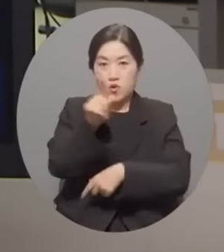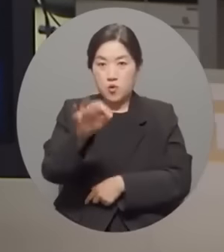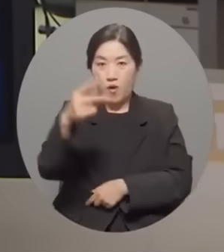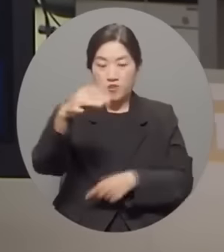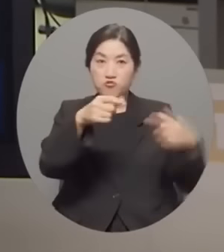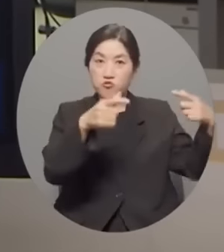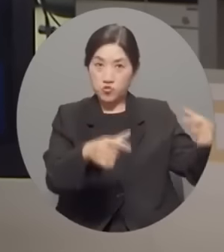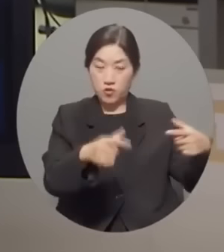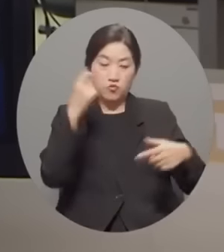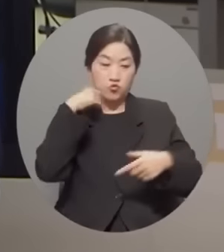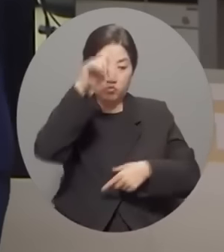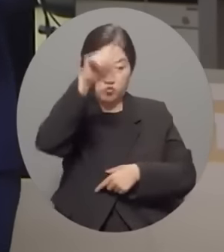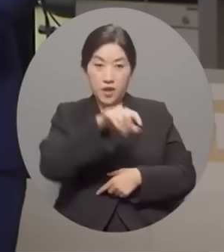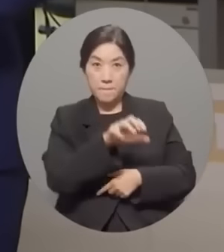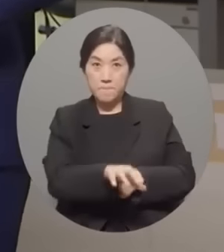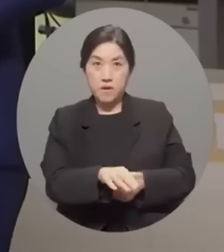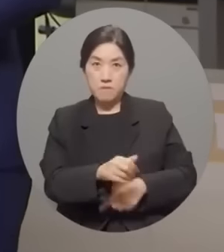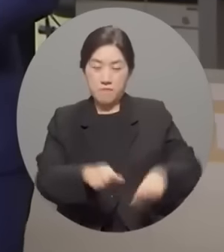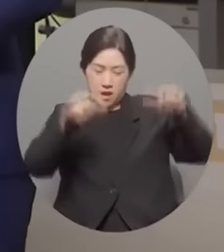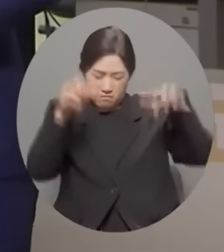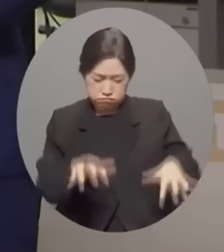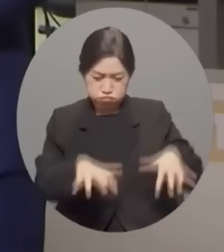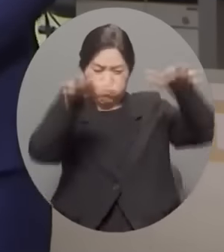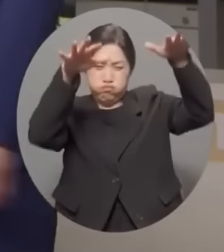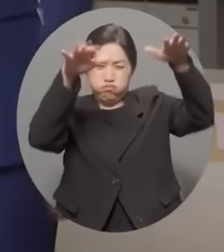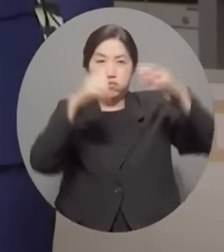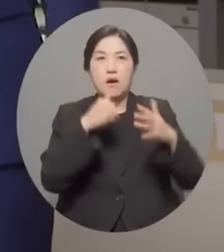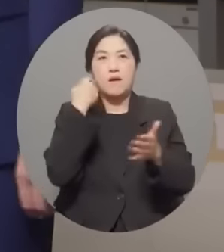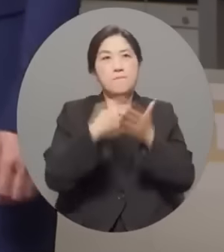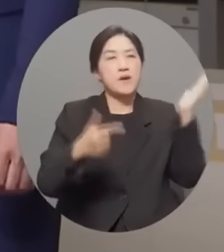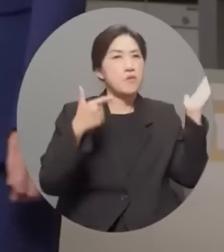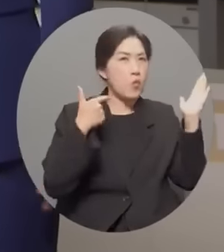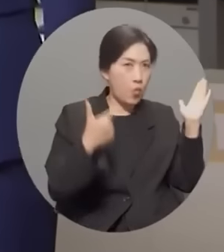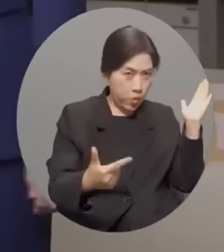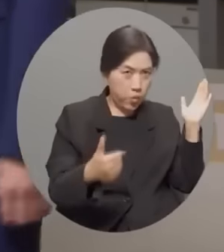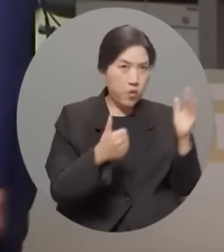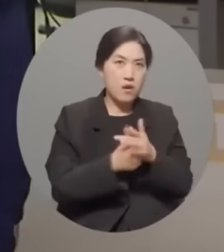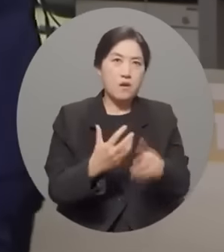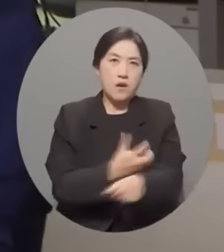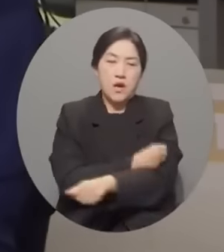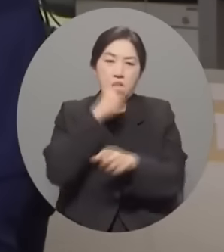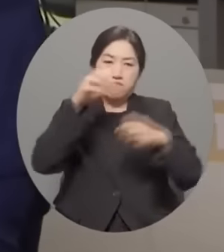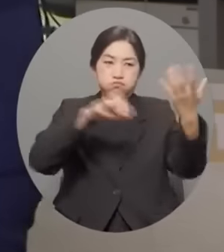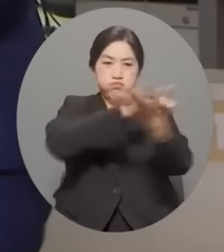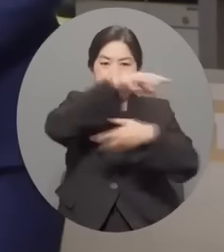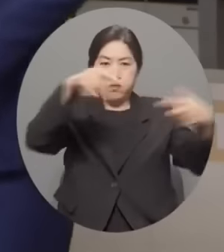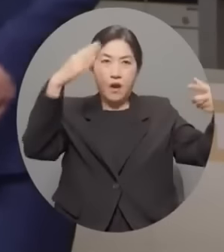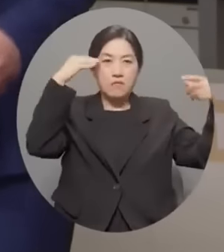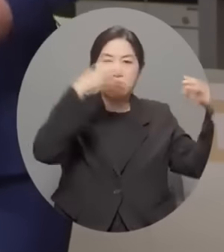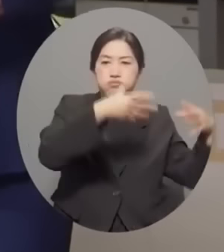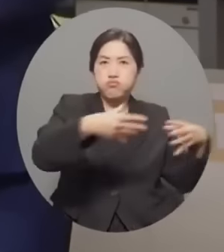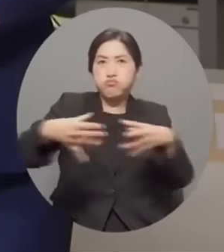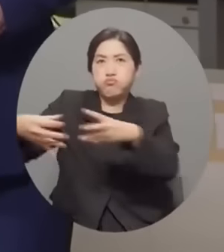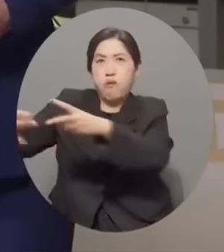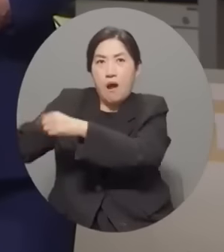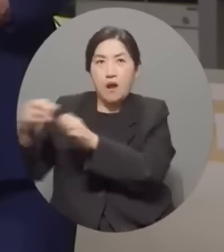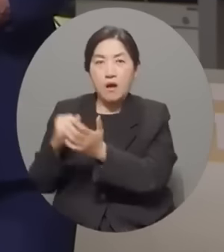중국 남부지방에서는 대홍수가 발생해 큰 피해를 입었고 막대한 수증기가 우리나라까지 유입돼